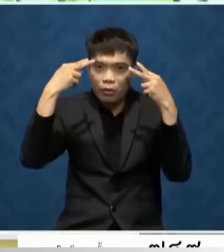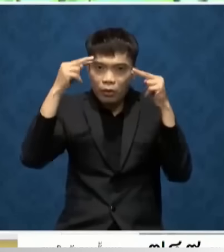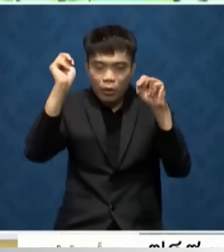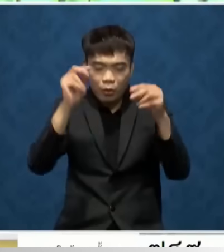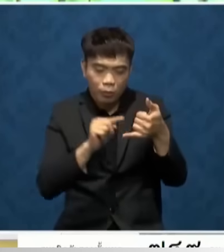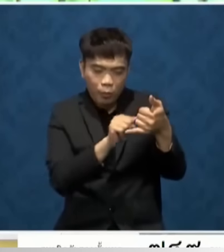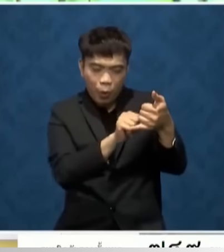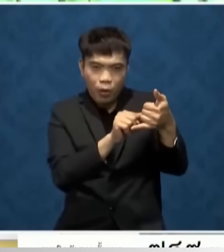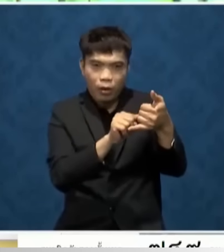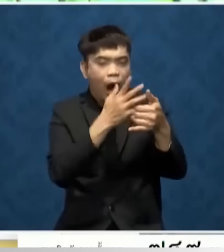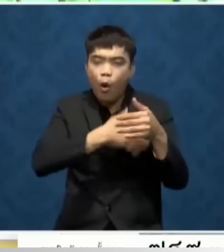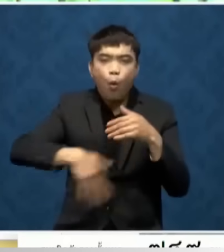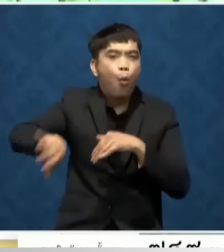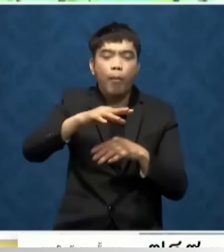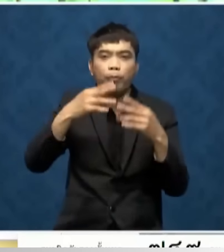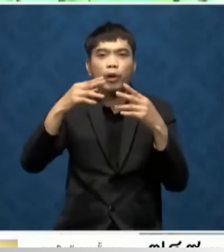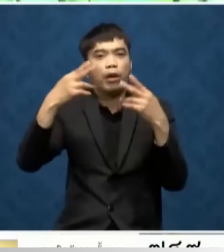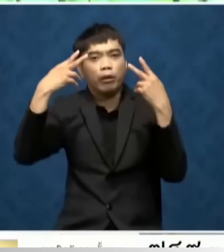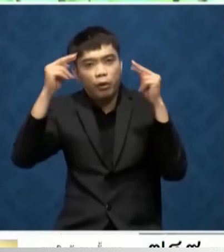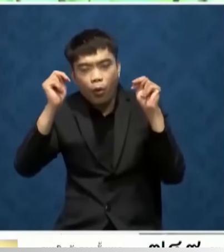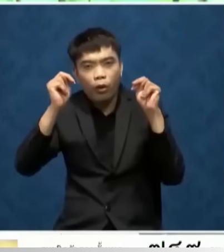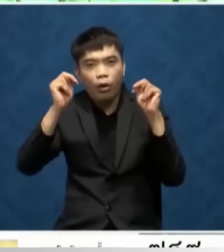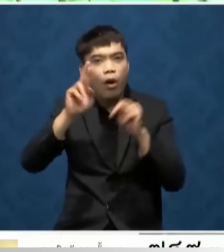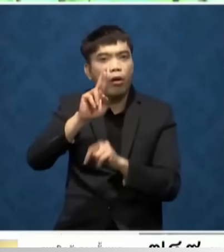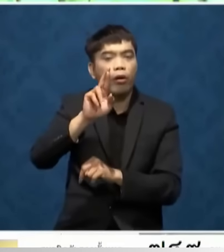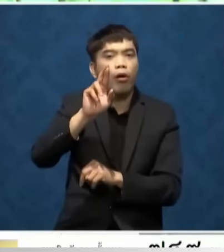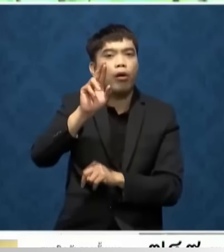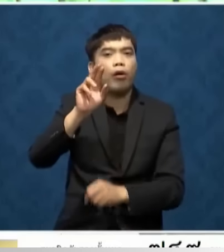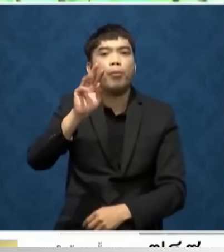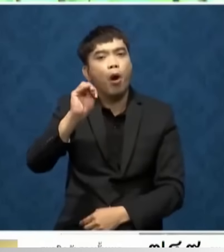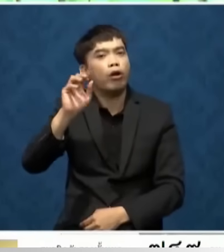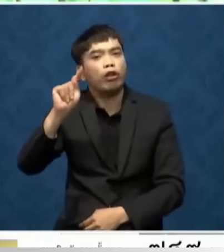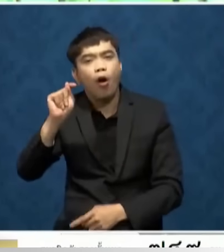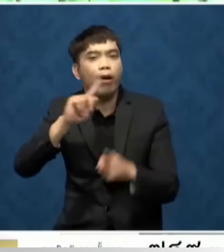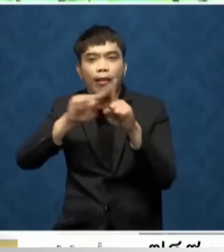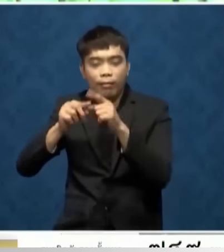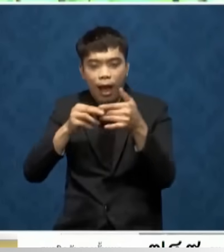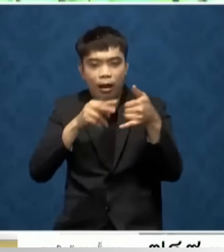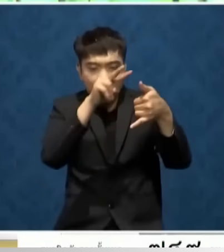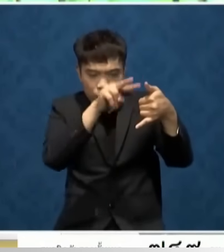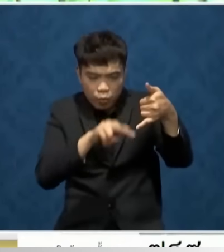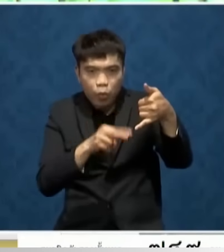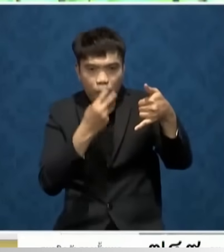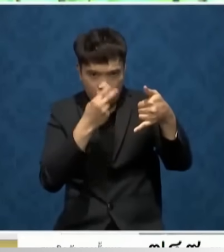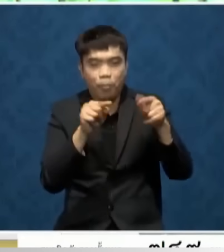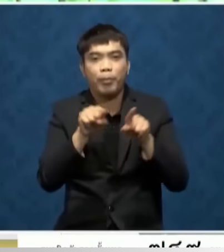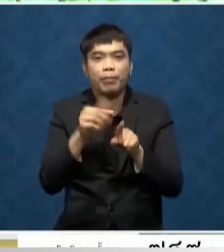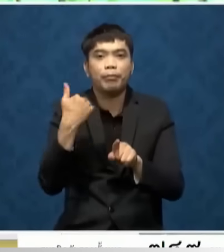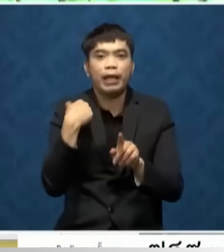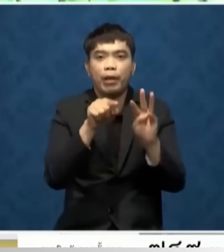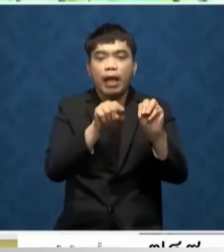ซึ่งก็คือรวมถึงนายกรัฐมนตรีนั่นเองซึ่งในมาตรา160วงเล็บ